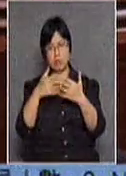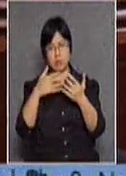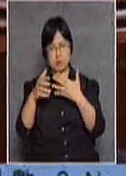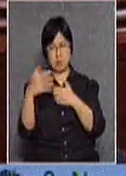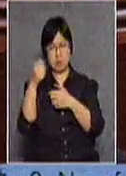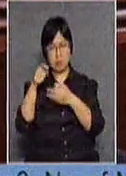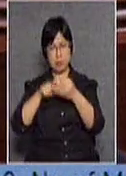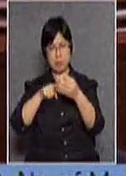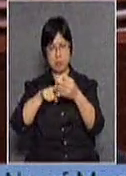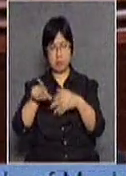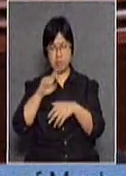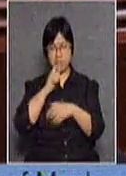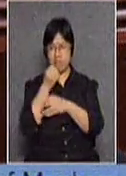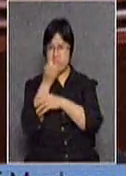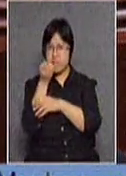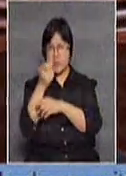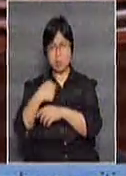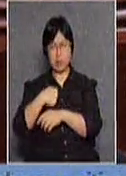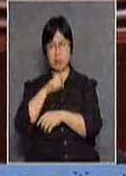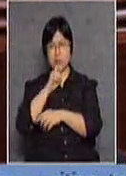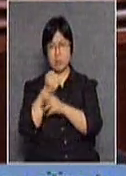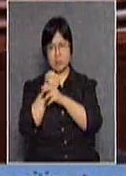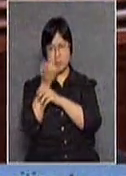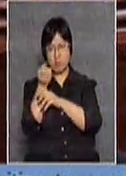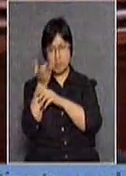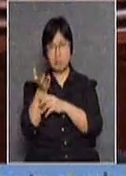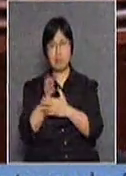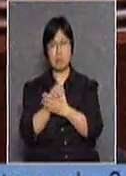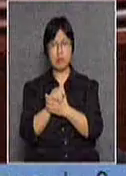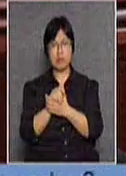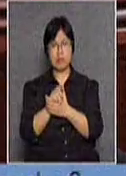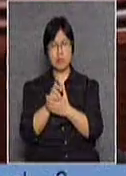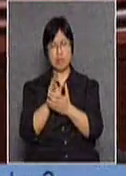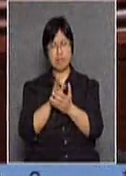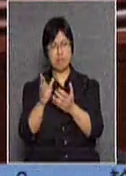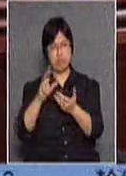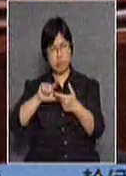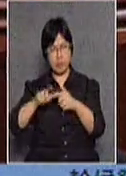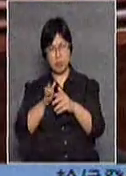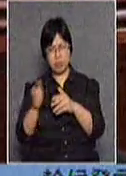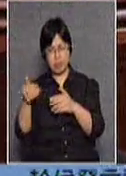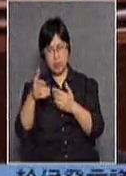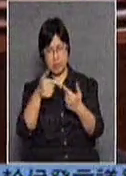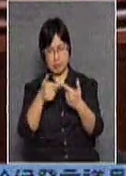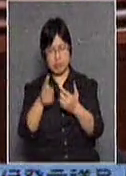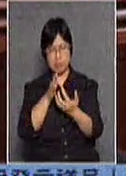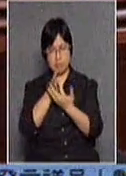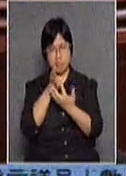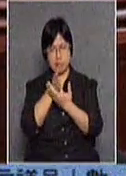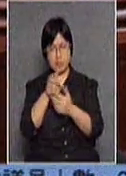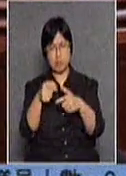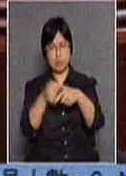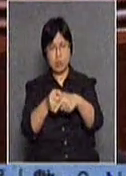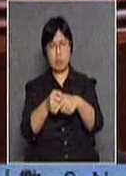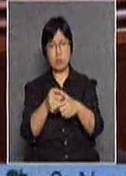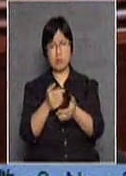一個很大的意見，我自己都有，應該是循著一個的不同的途徑呢，去到繼續跟進，去討回公道，去還呢，